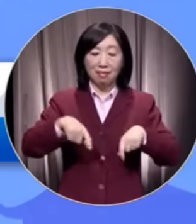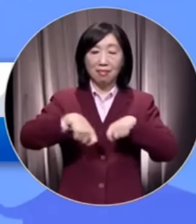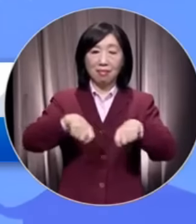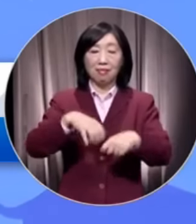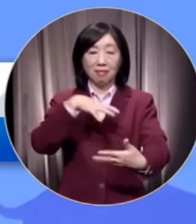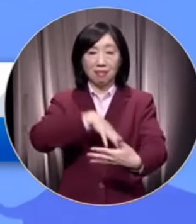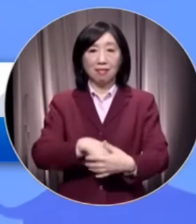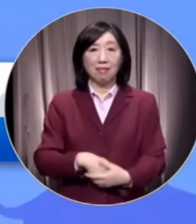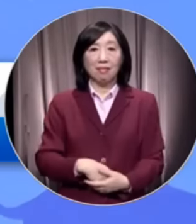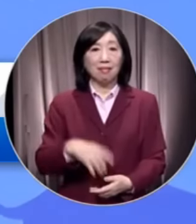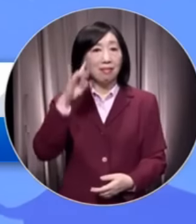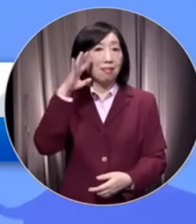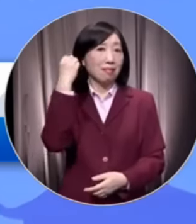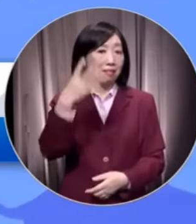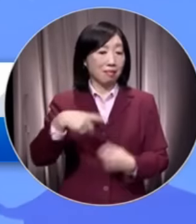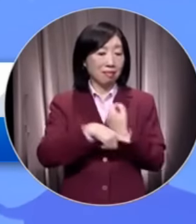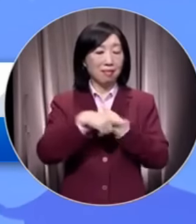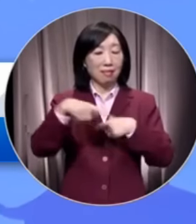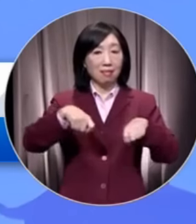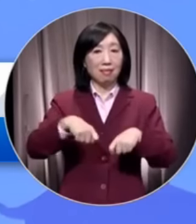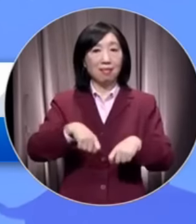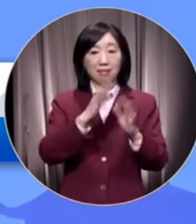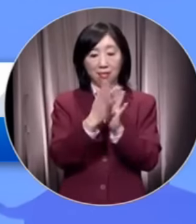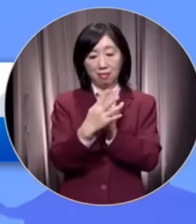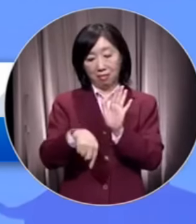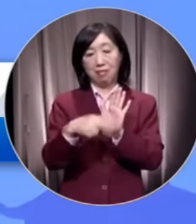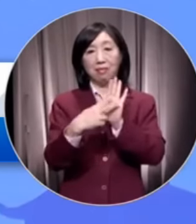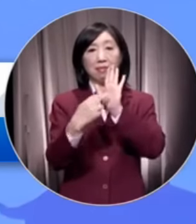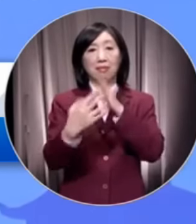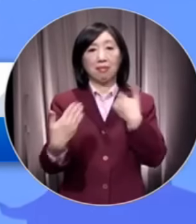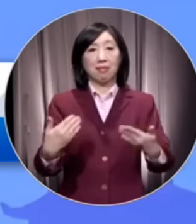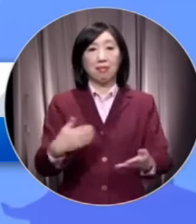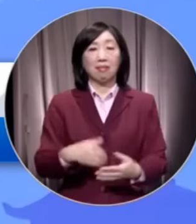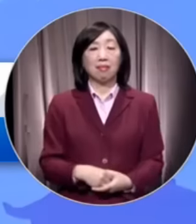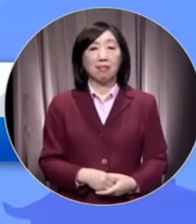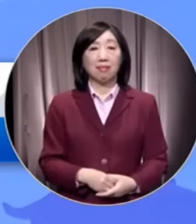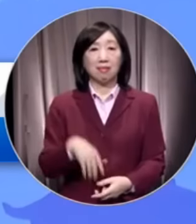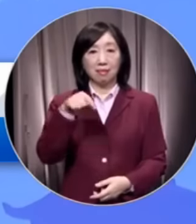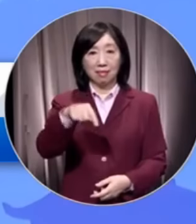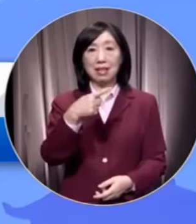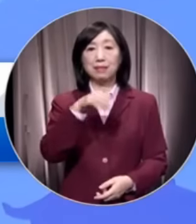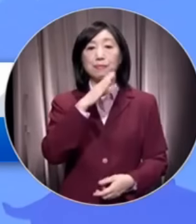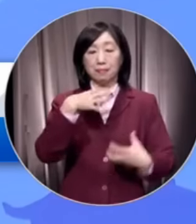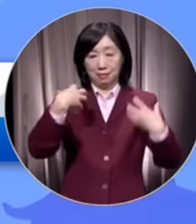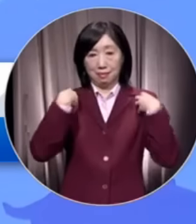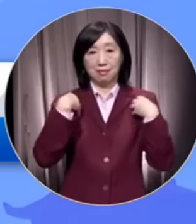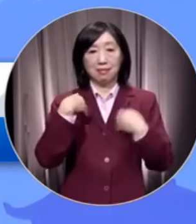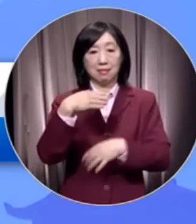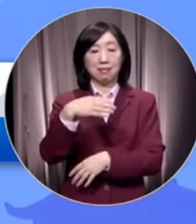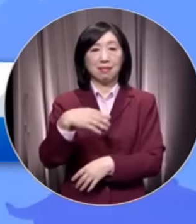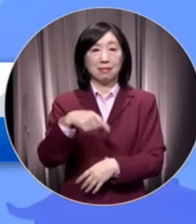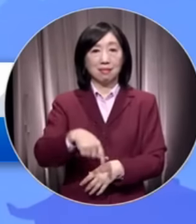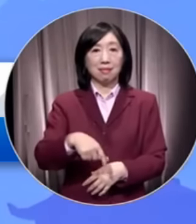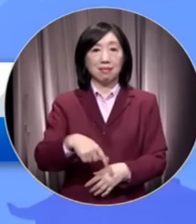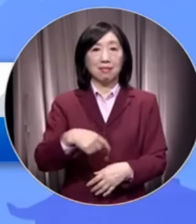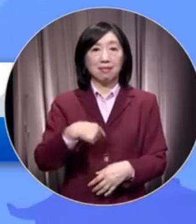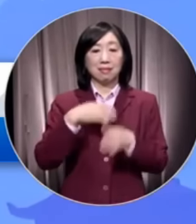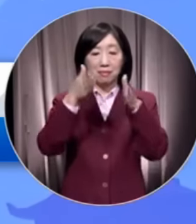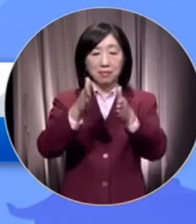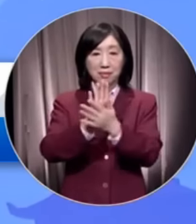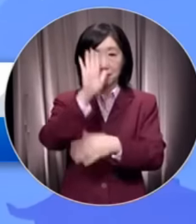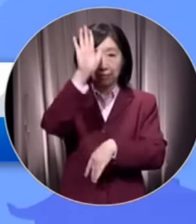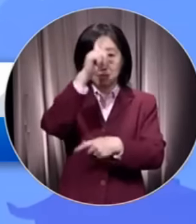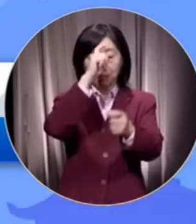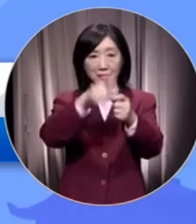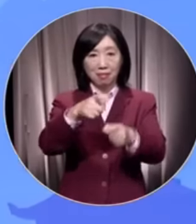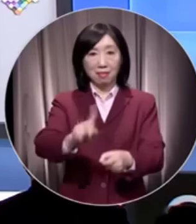五大创新研究计划都已经讲得非常的清楚，这就是一个负责任的政治人物对于他的执政的